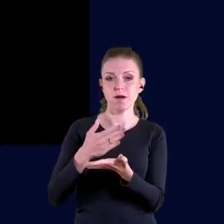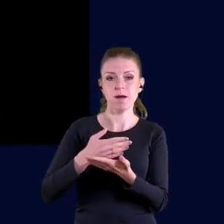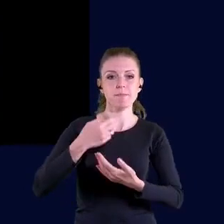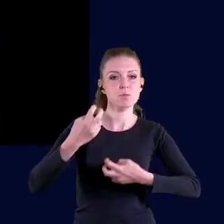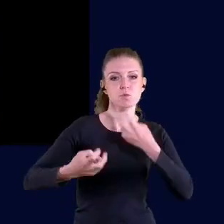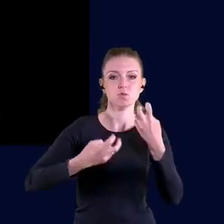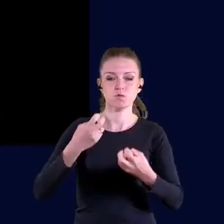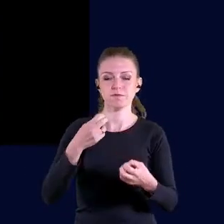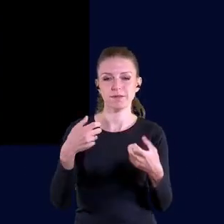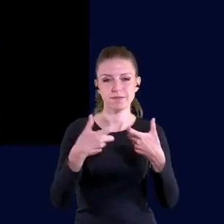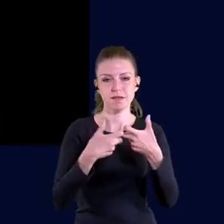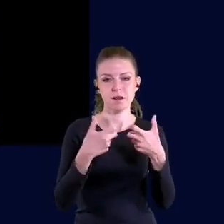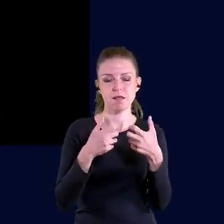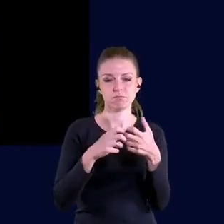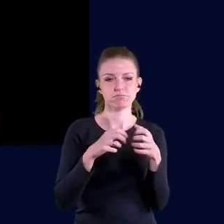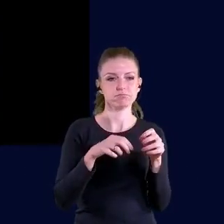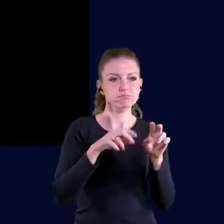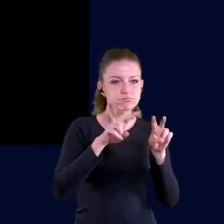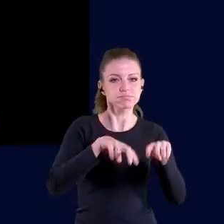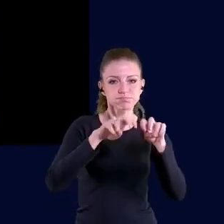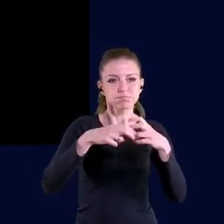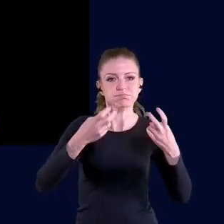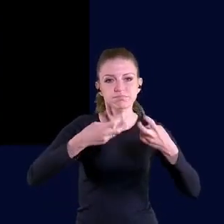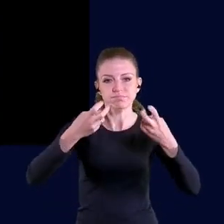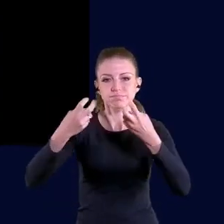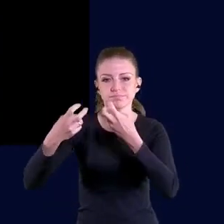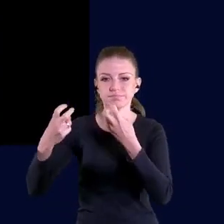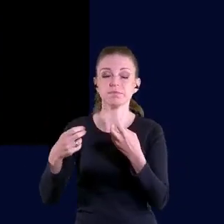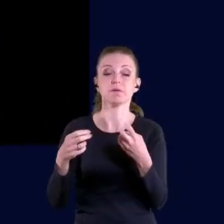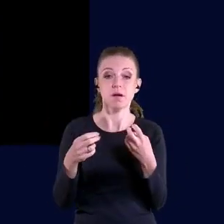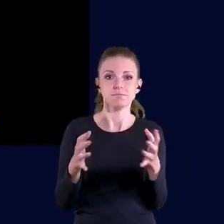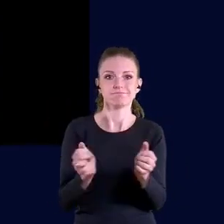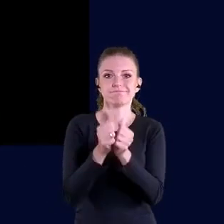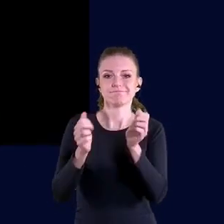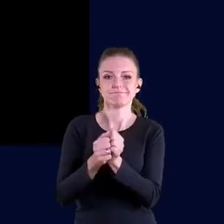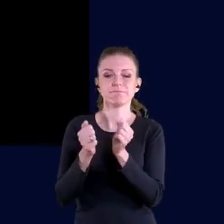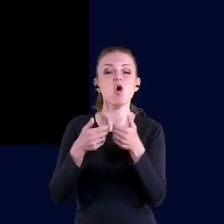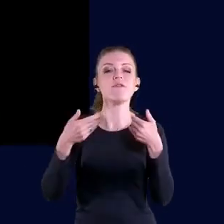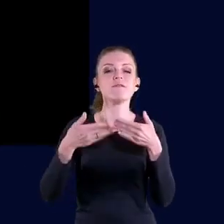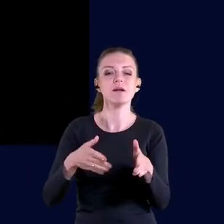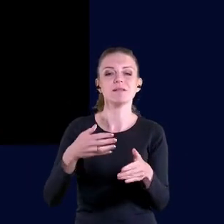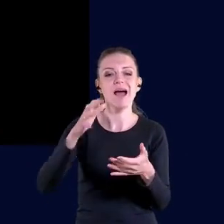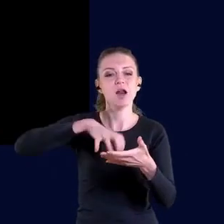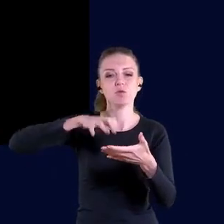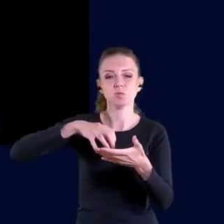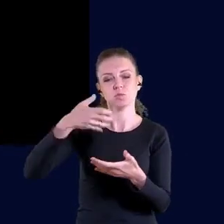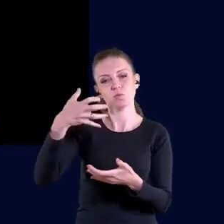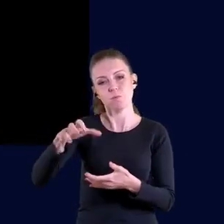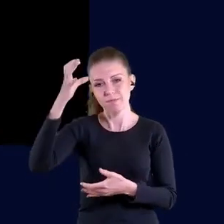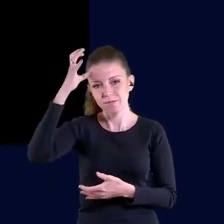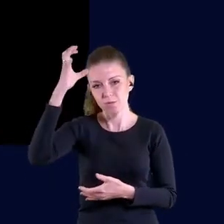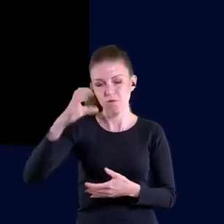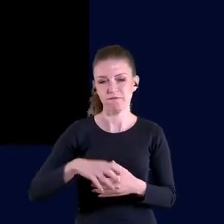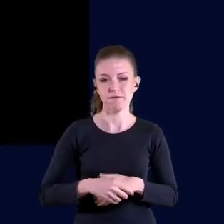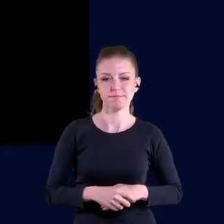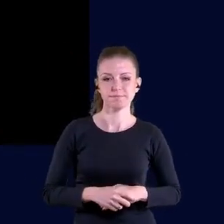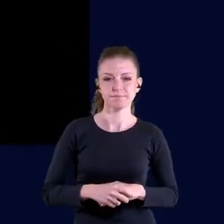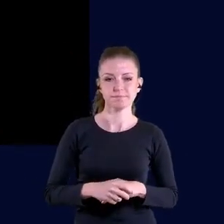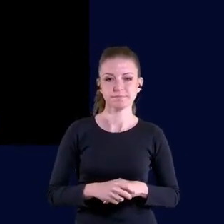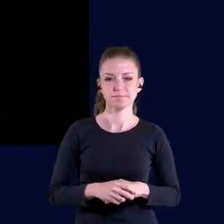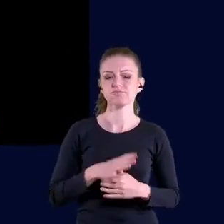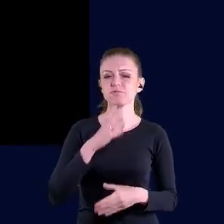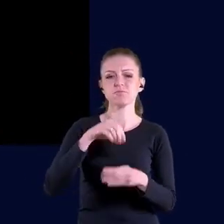poszukiwaniu otwartych artykułów naukowych Anfield indeksuje około 50 tysięcy